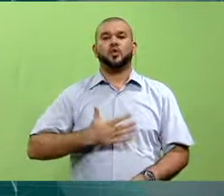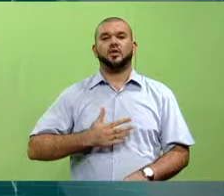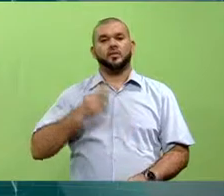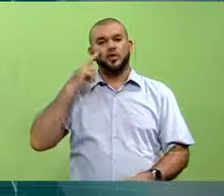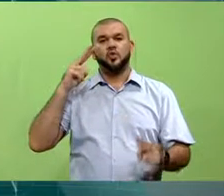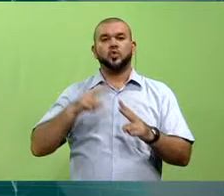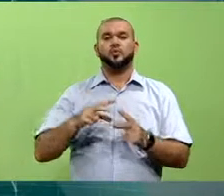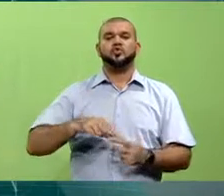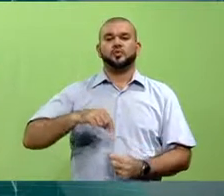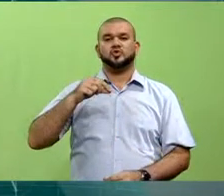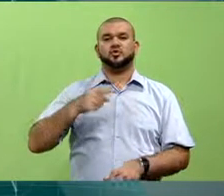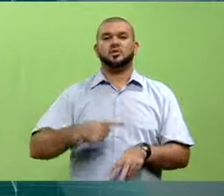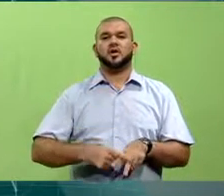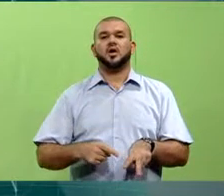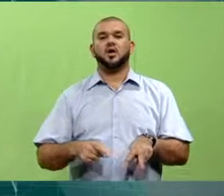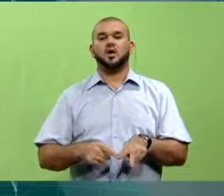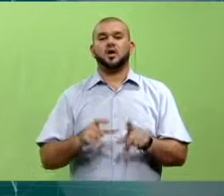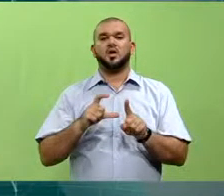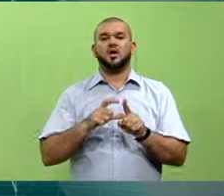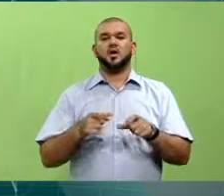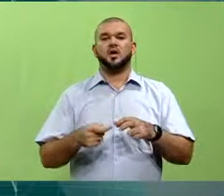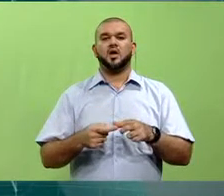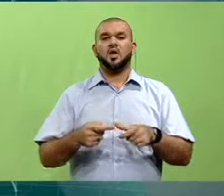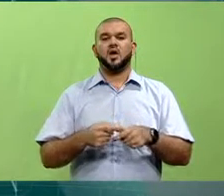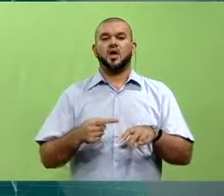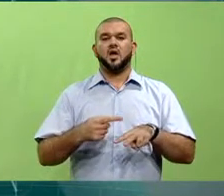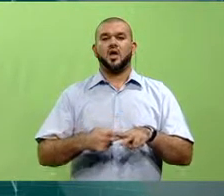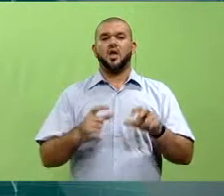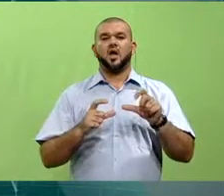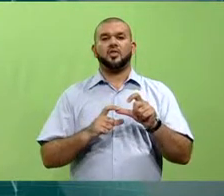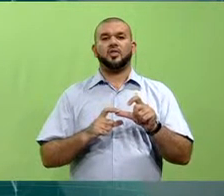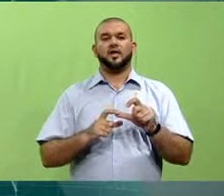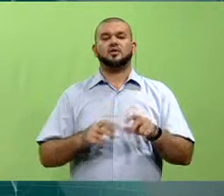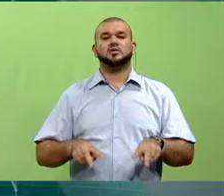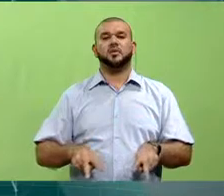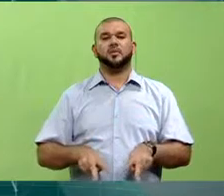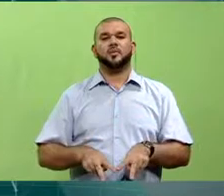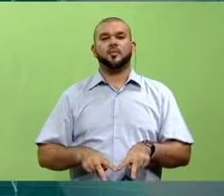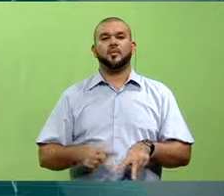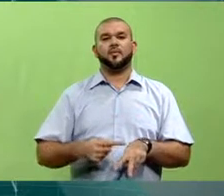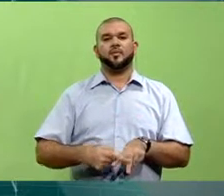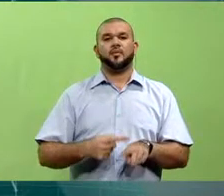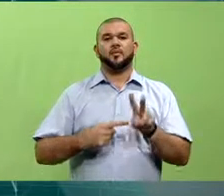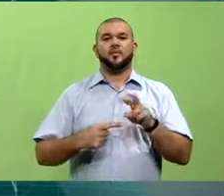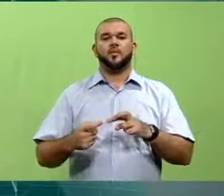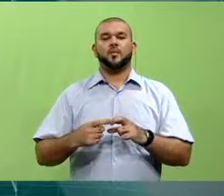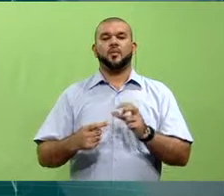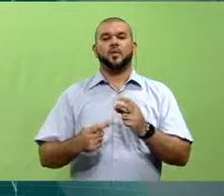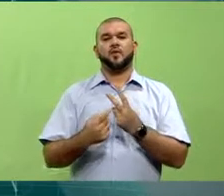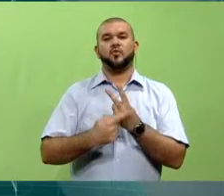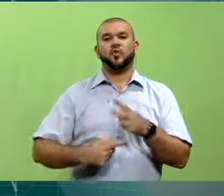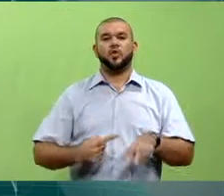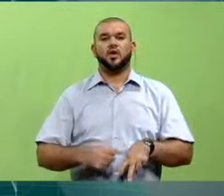Ayde, görüşmenin ardından yaptığı açıklamada toprak ve mülkiyet konularının